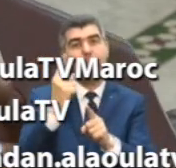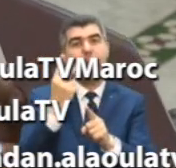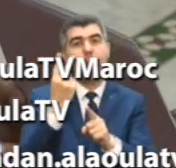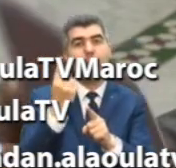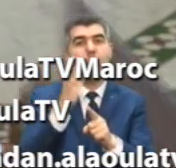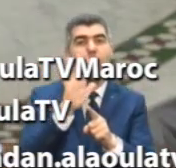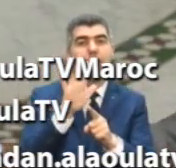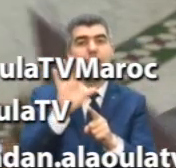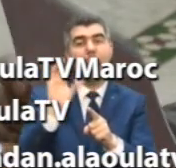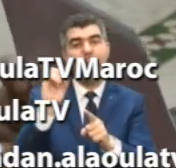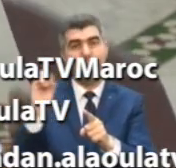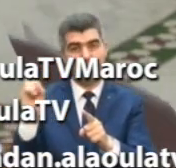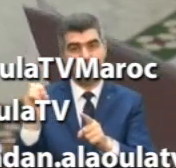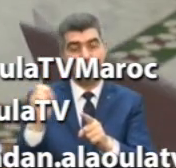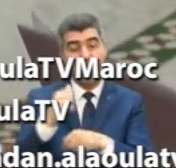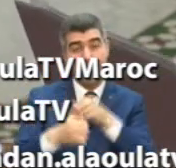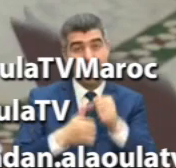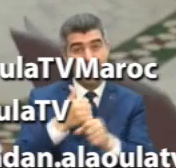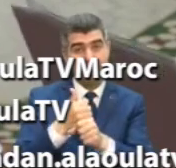152، وصلنا لهذه السنة